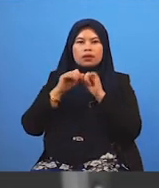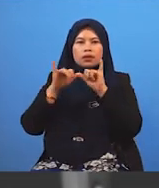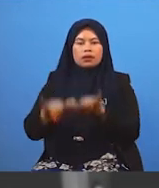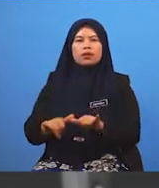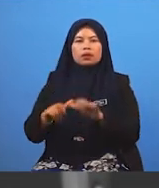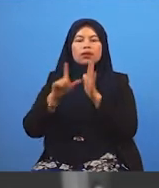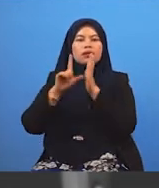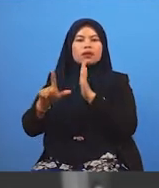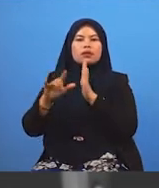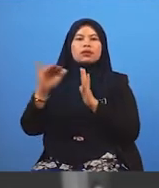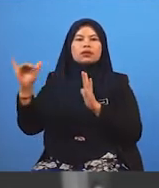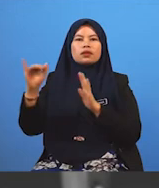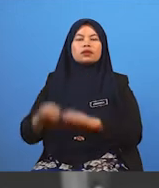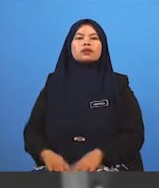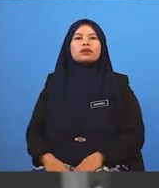Soalan yang kedua,